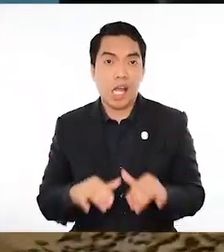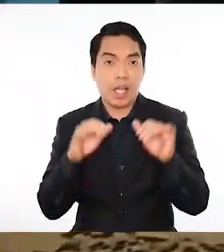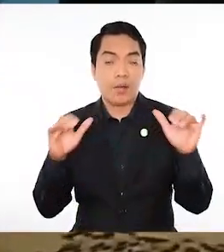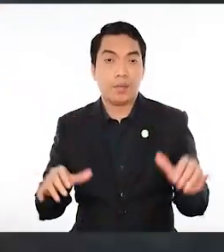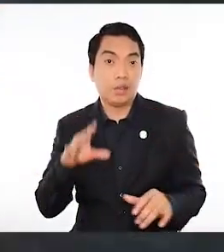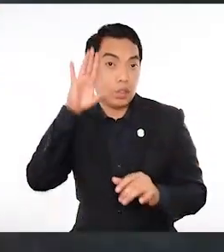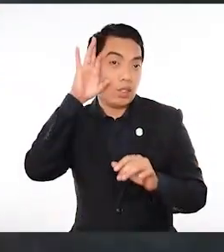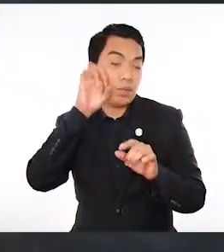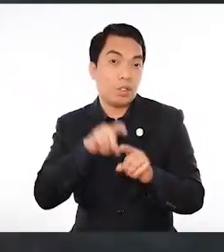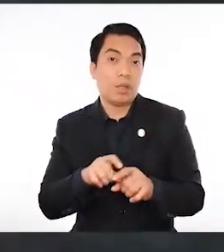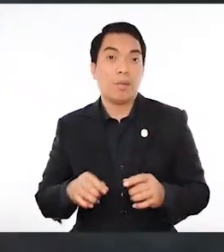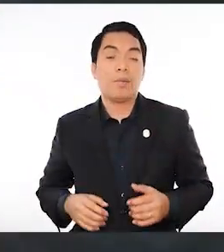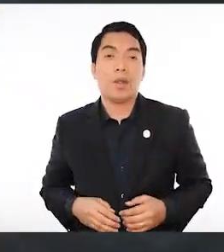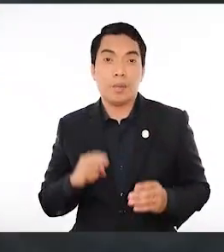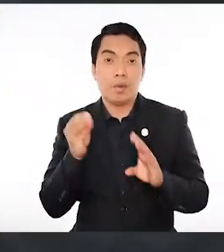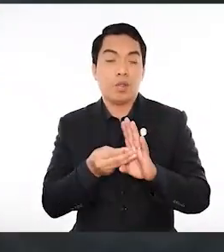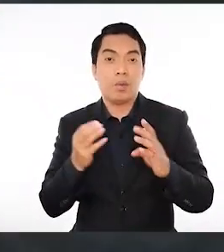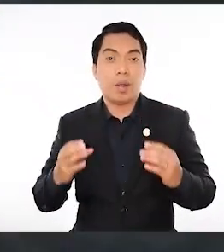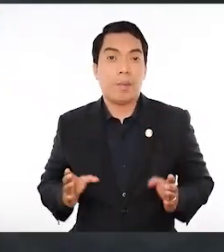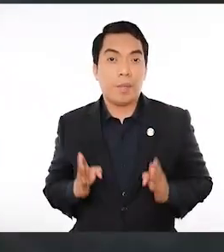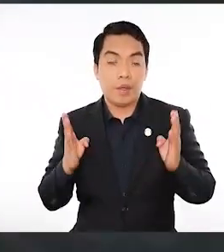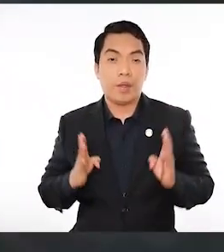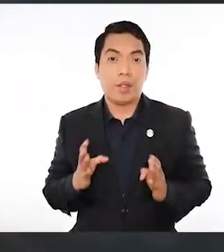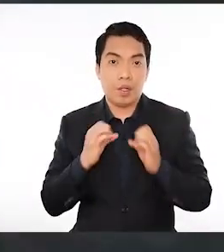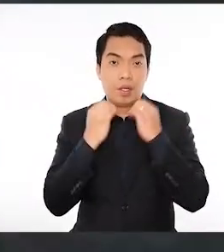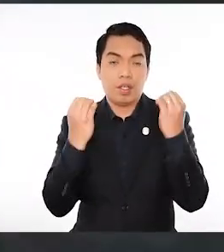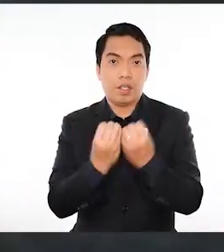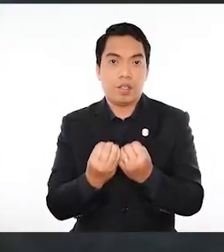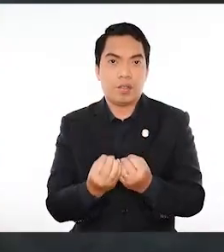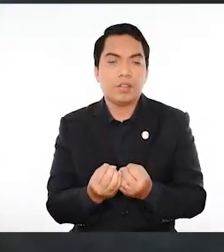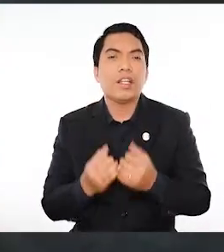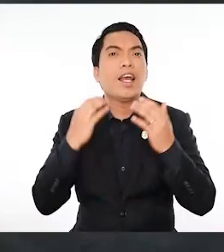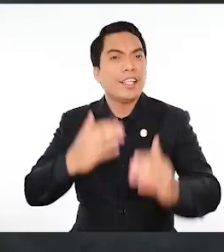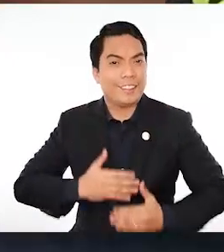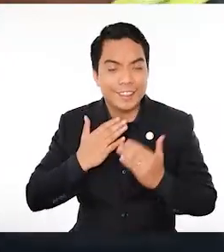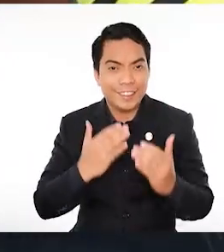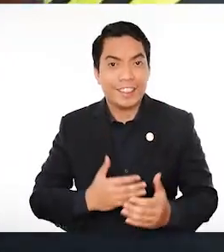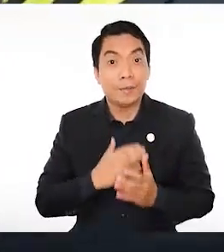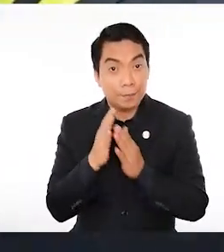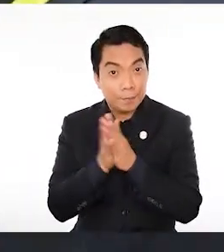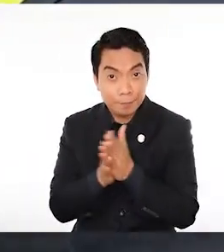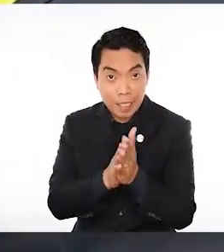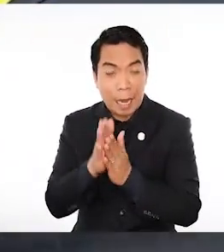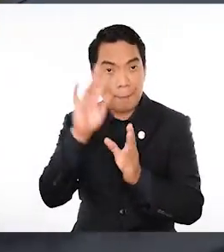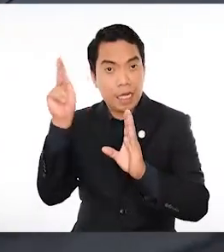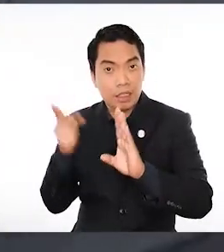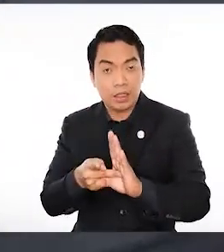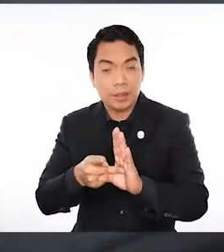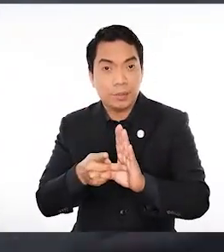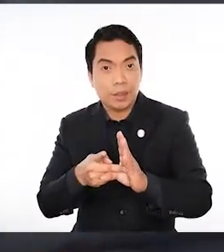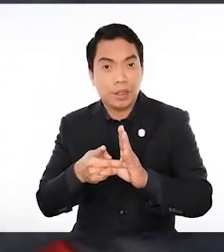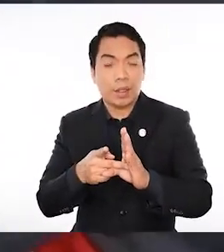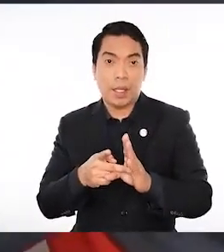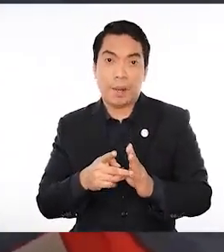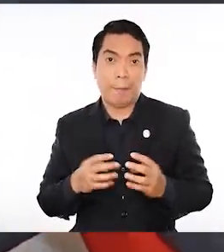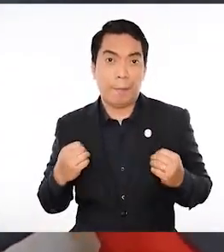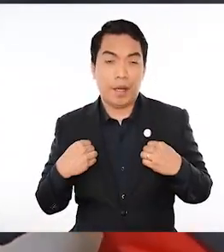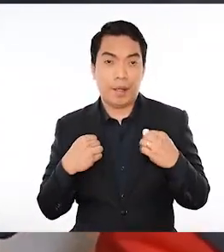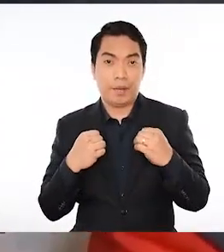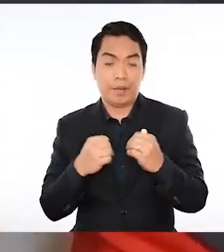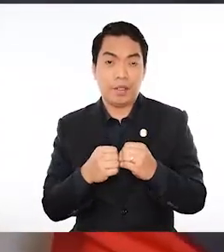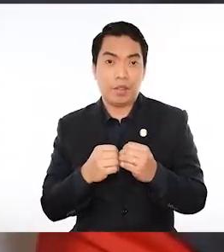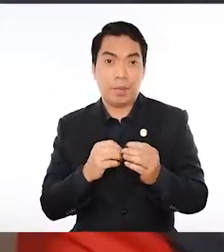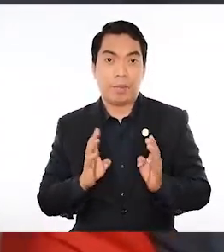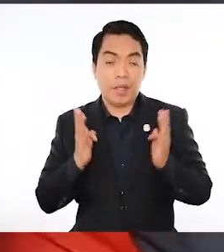mga kapatid na nasa kapisa ng binhi. Masaya at masiglang nakipagkaisa ang mga kapatid na binhi mula sa iba't